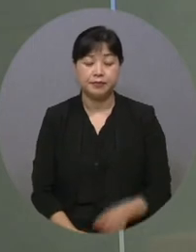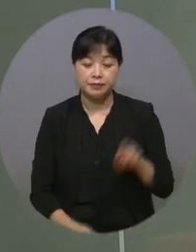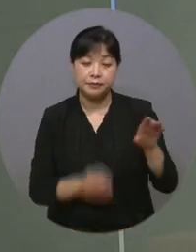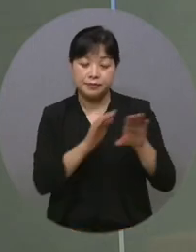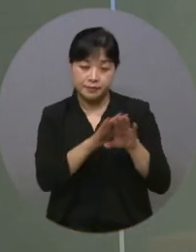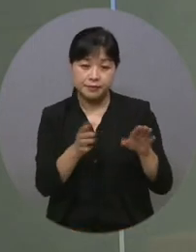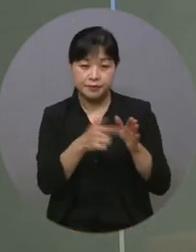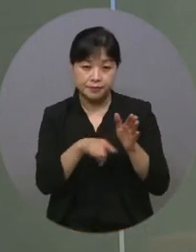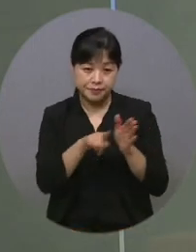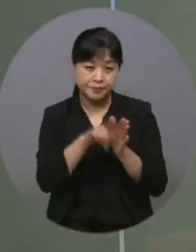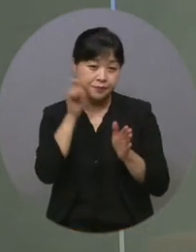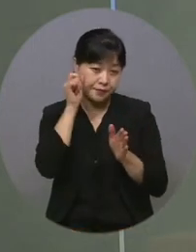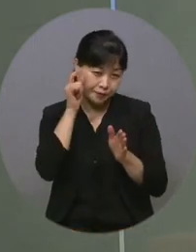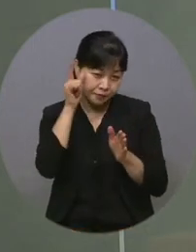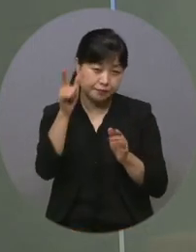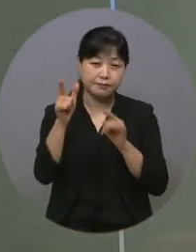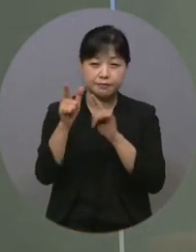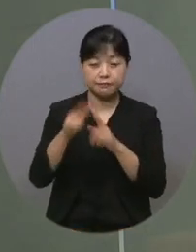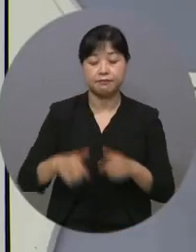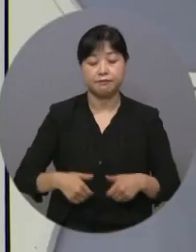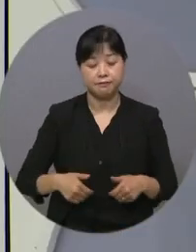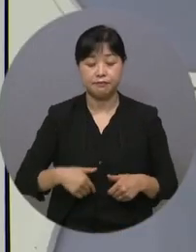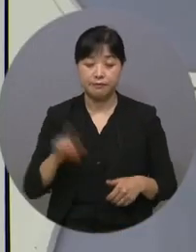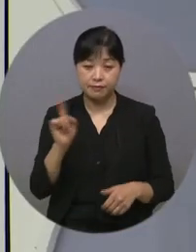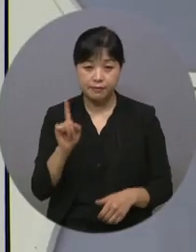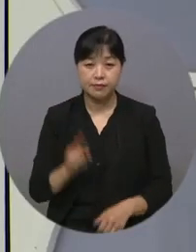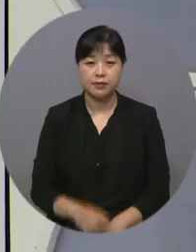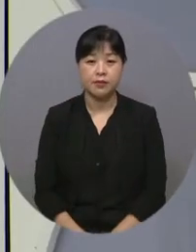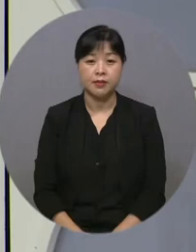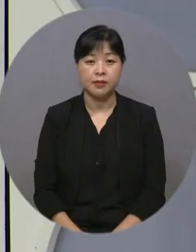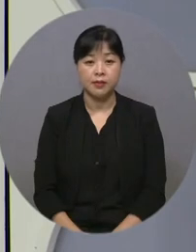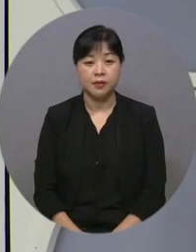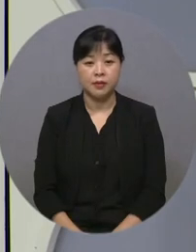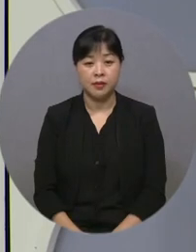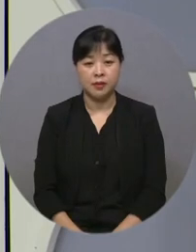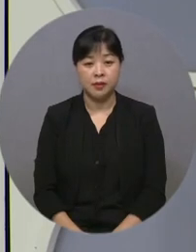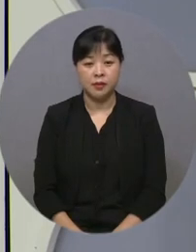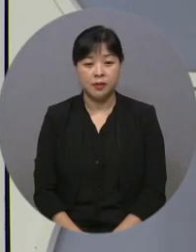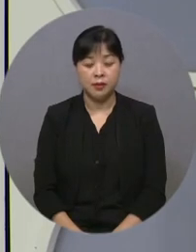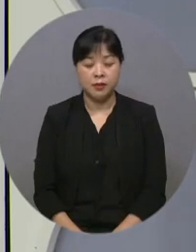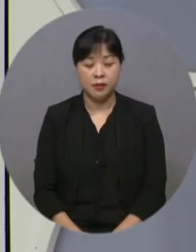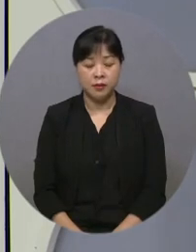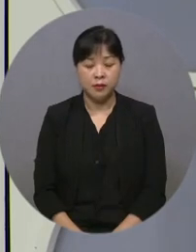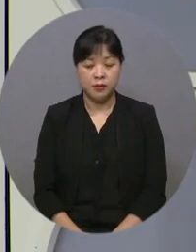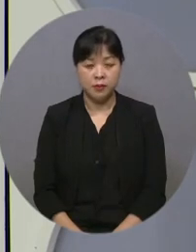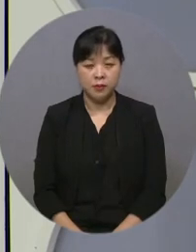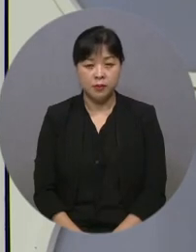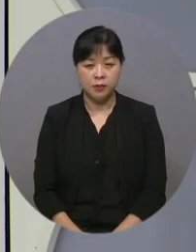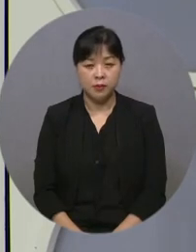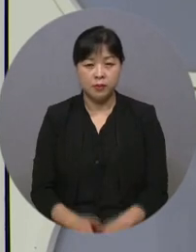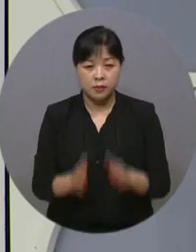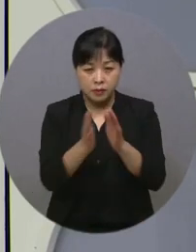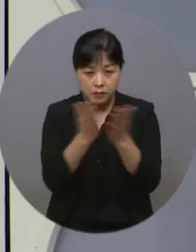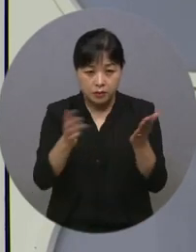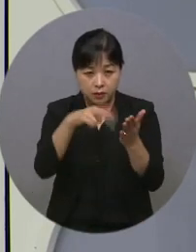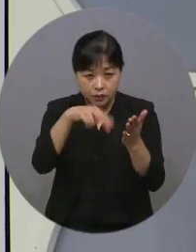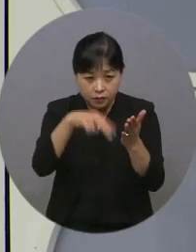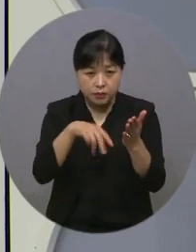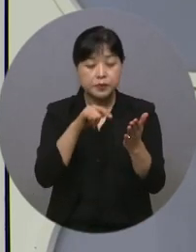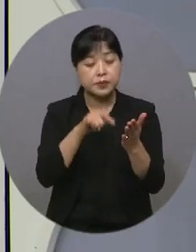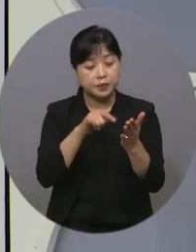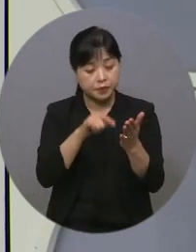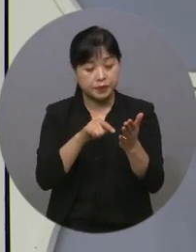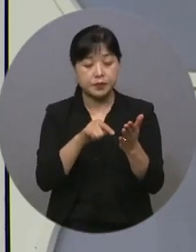경우에는 좀 어떤 지혜가 필요할까요? 그러니까 이 책 읽는 것도